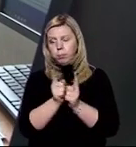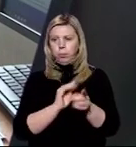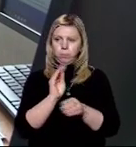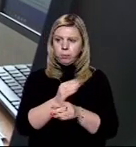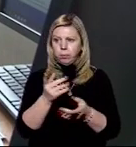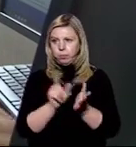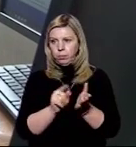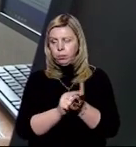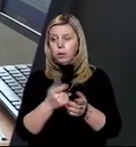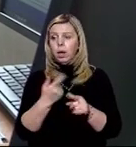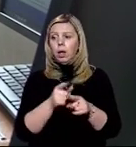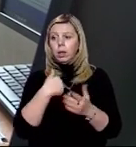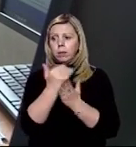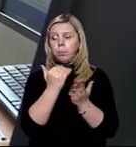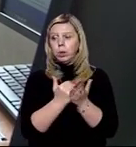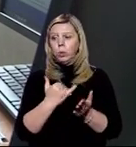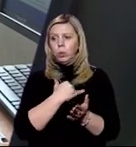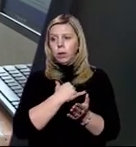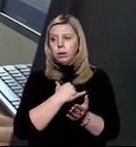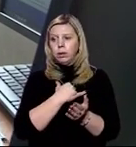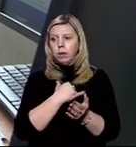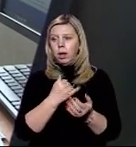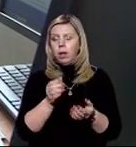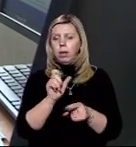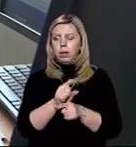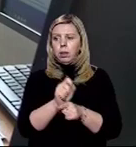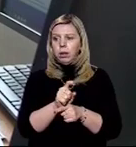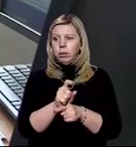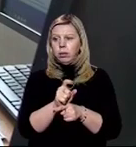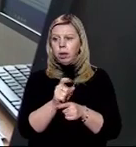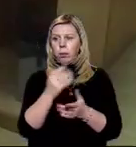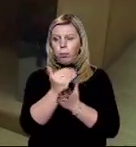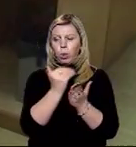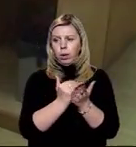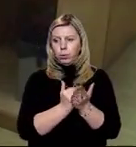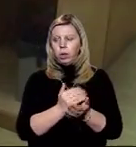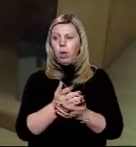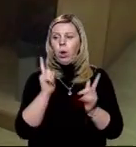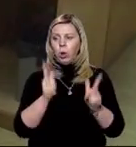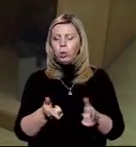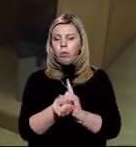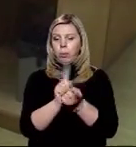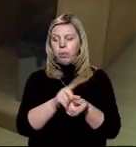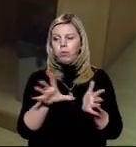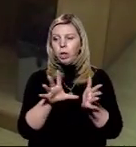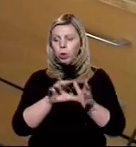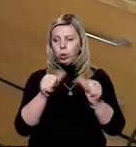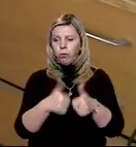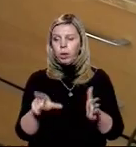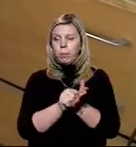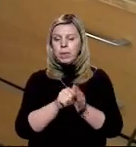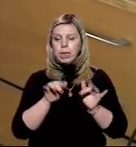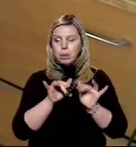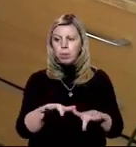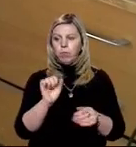подальші. Список у нас заданий з програмою. Готові переведені в електронну форму пенсійні